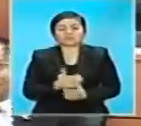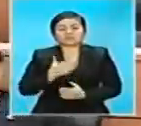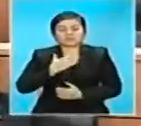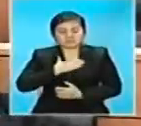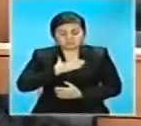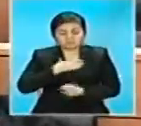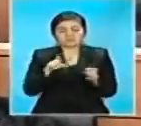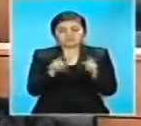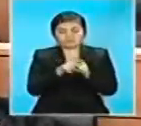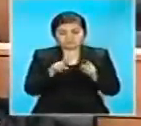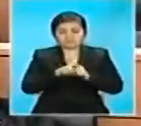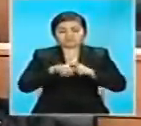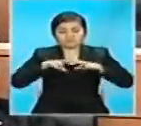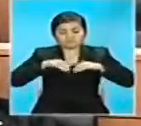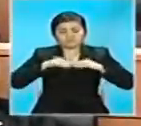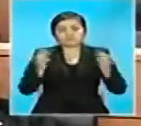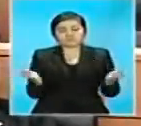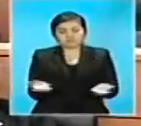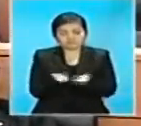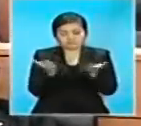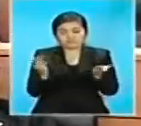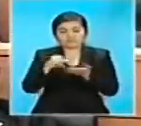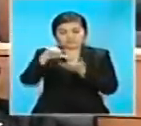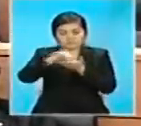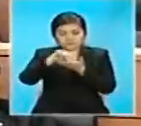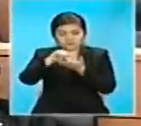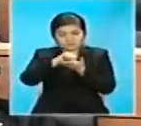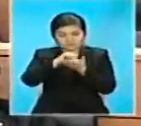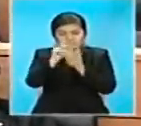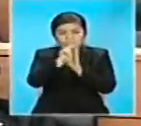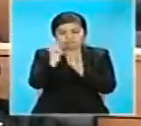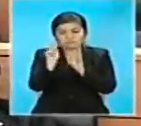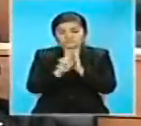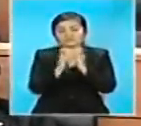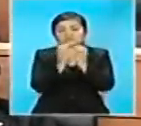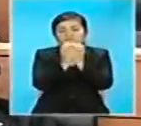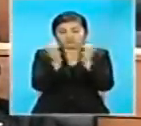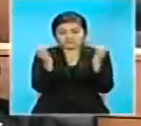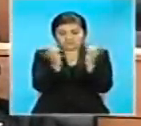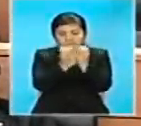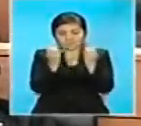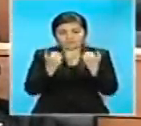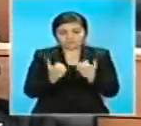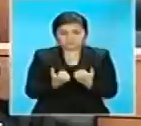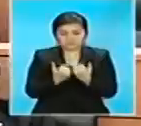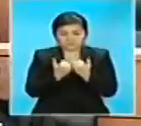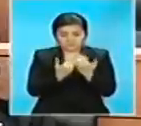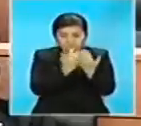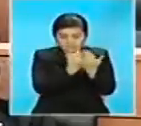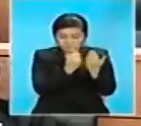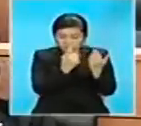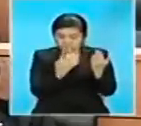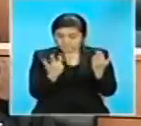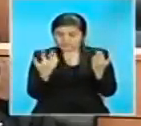นับสนุนในการแก้ไขรัฐธรรมนูญนะครับทั้ง3ฉบับ